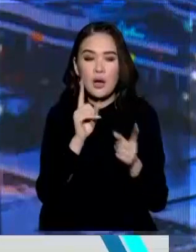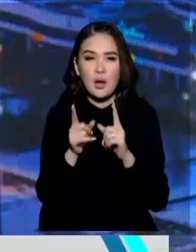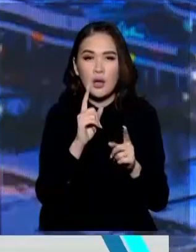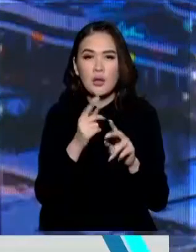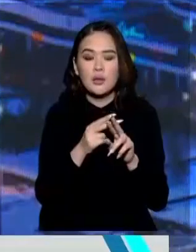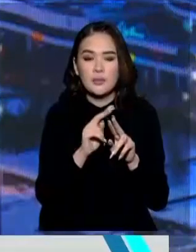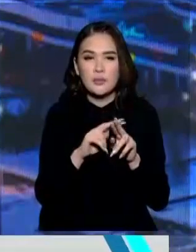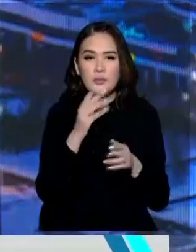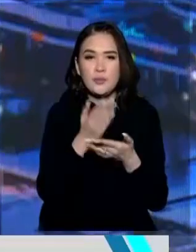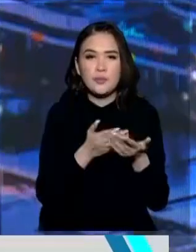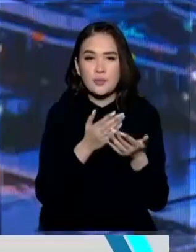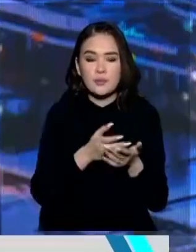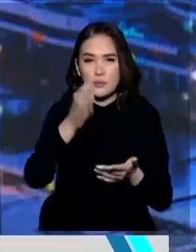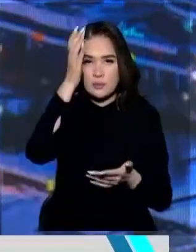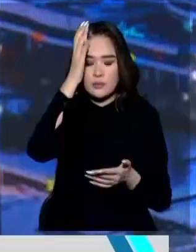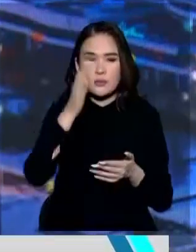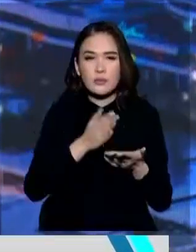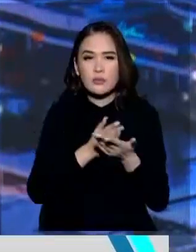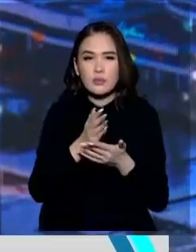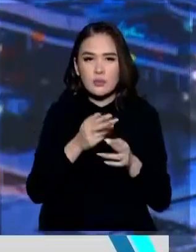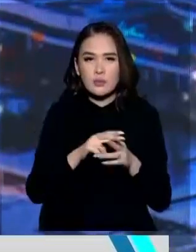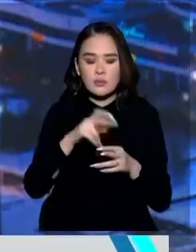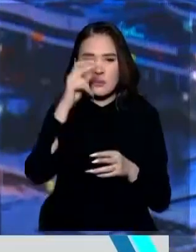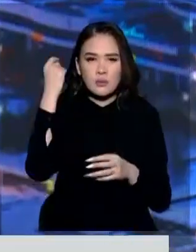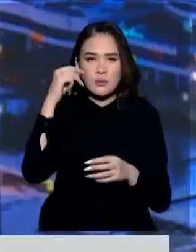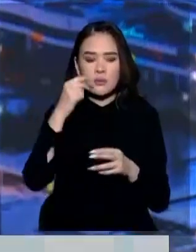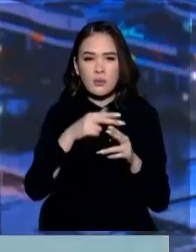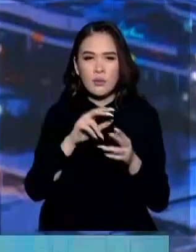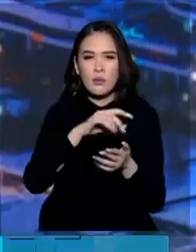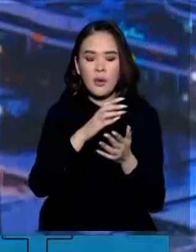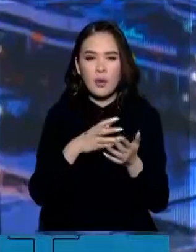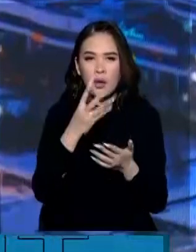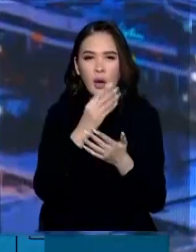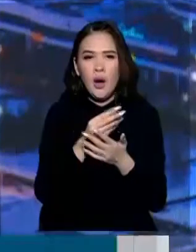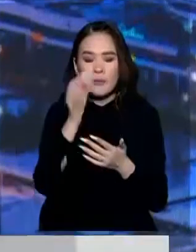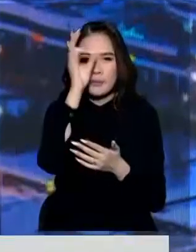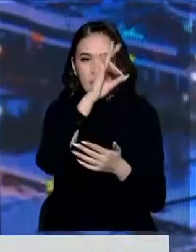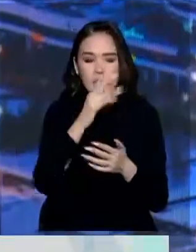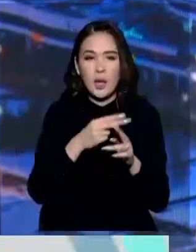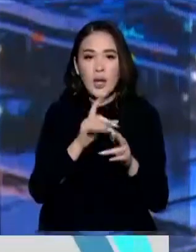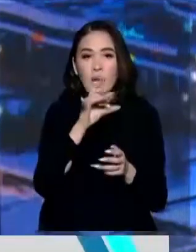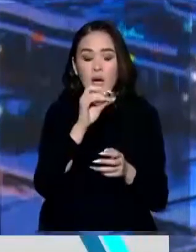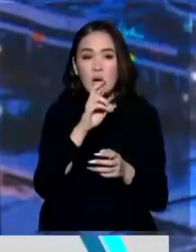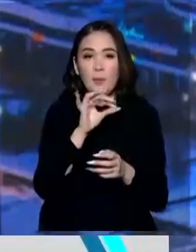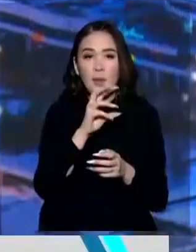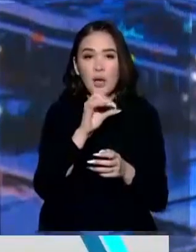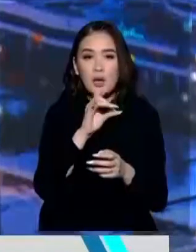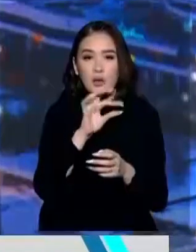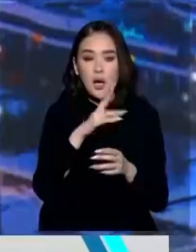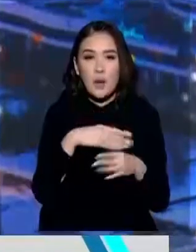немесе сол ғалымдар тікелей президентке үн тастайтын, өз рекомендациялар беретін